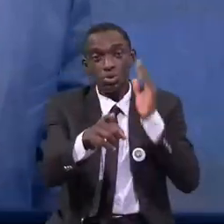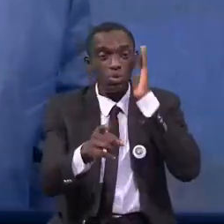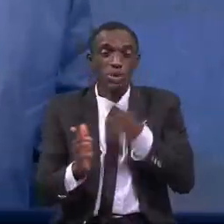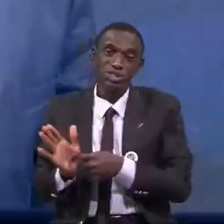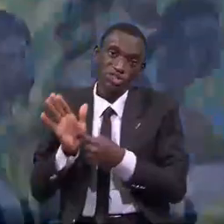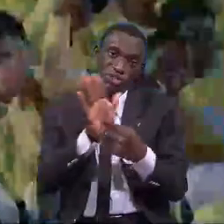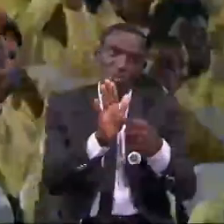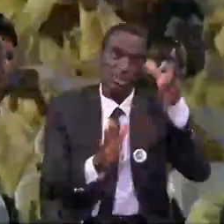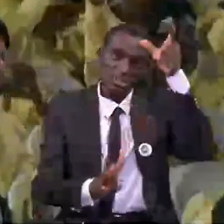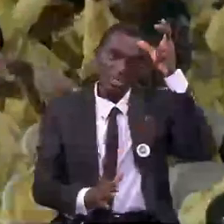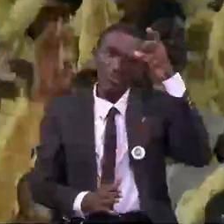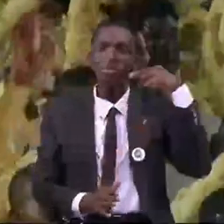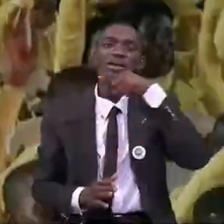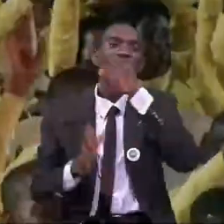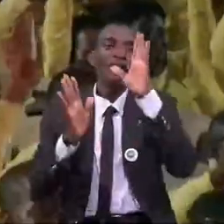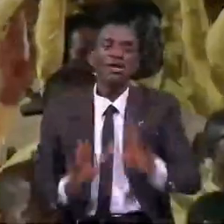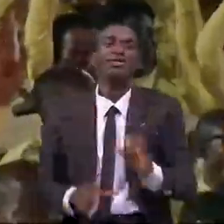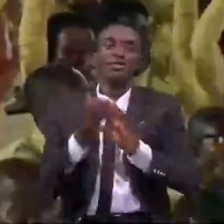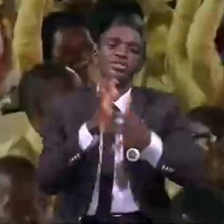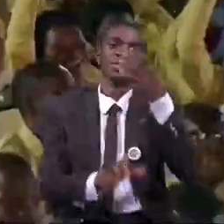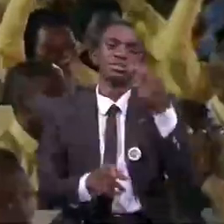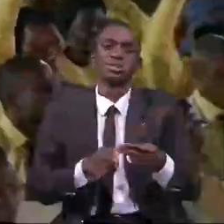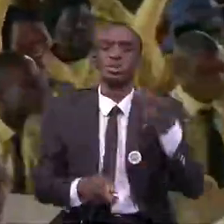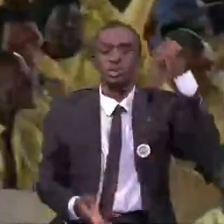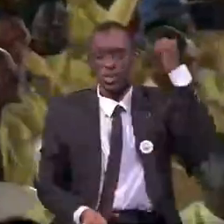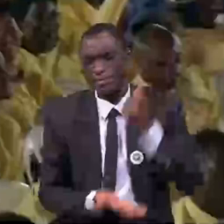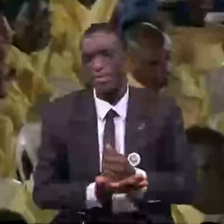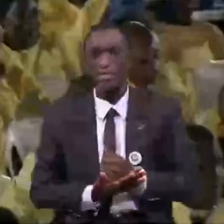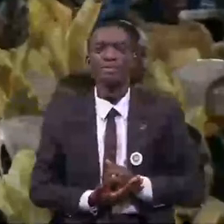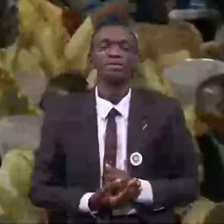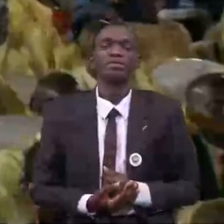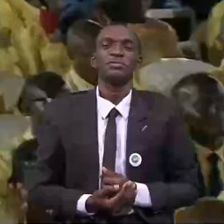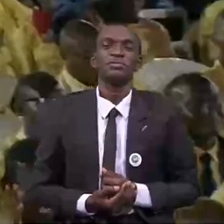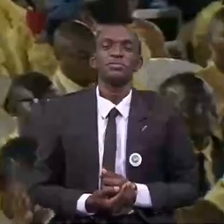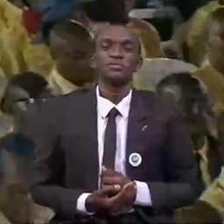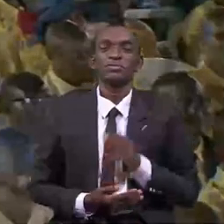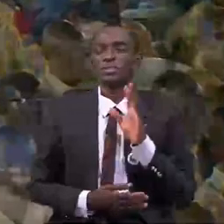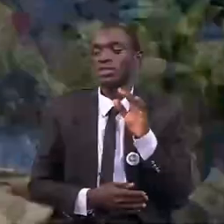menteur vous allez prouver au diable qu'il est menteur